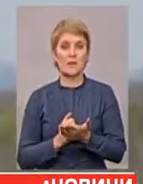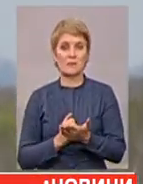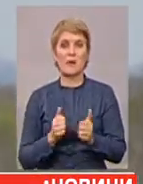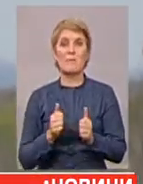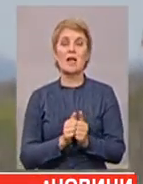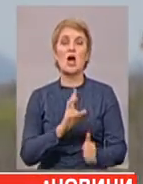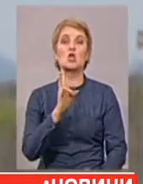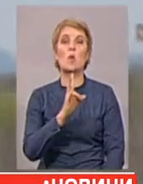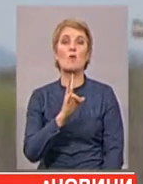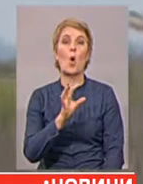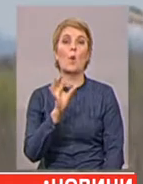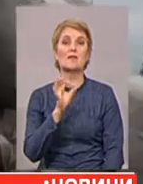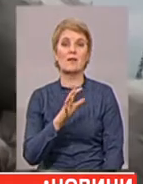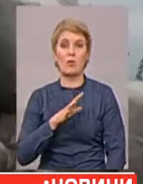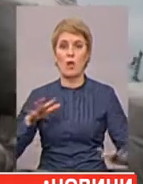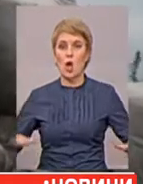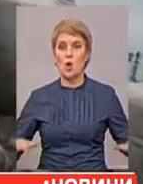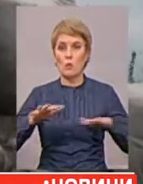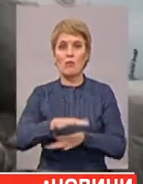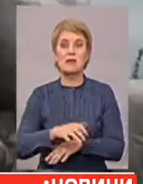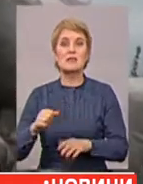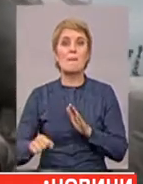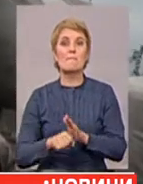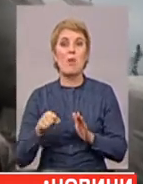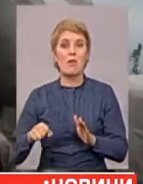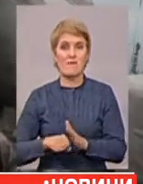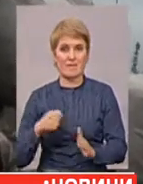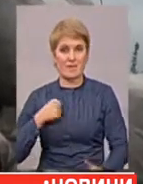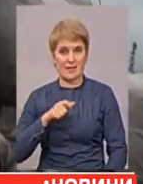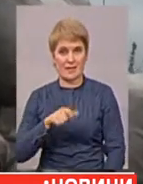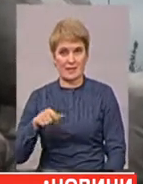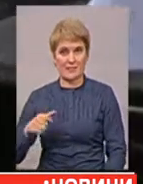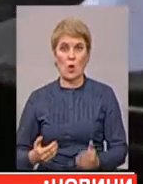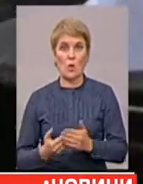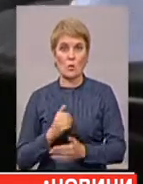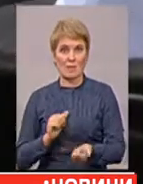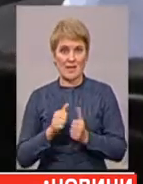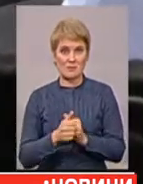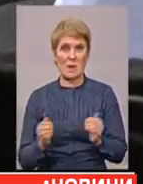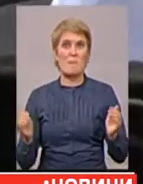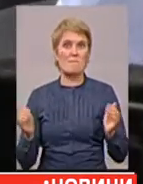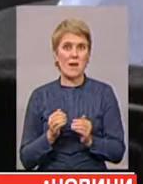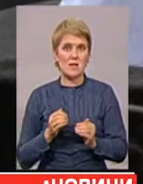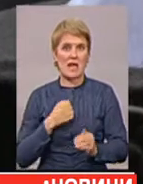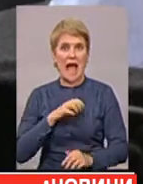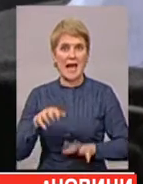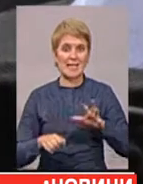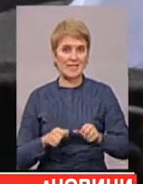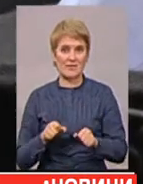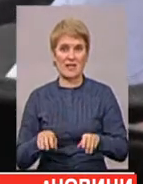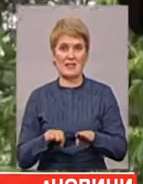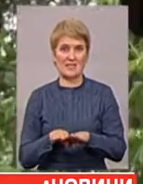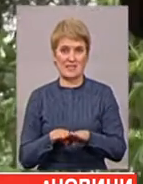Попасної, пройшла ротація бойовиків, кажуть армійці. Нова зміна виявилася менш агресивною за попередню, але режиму тиші все одно